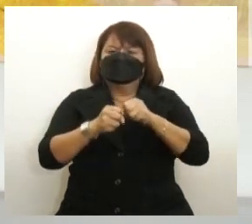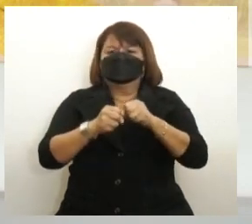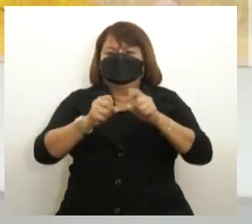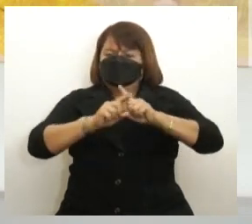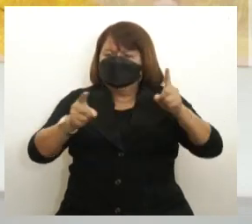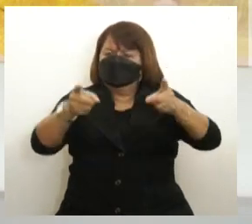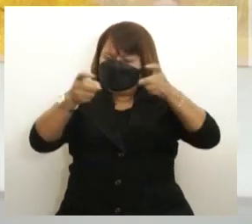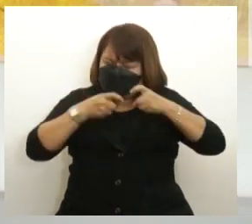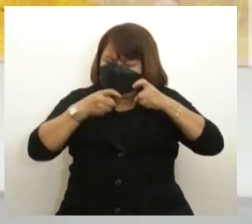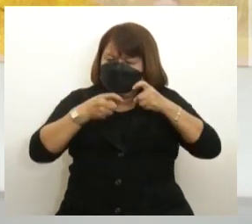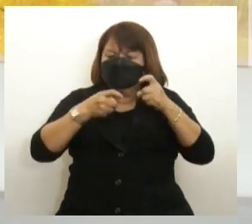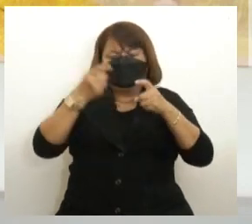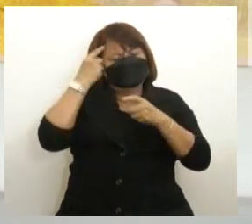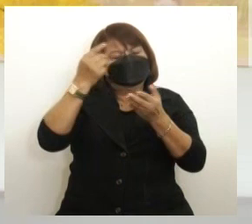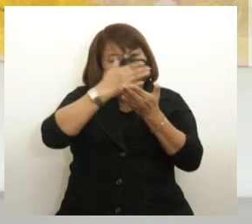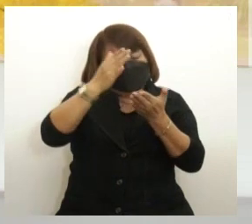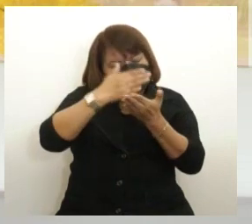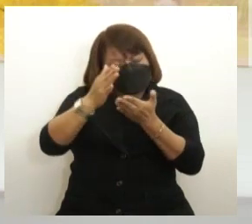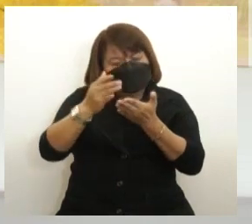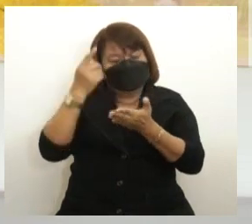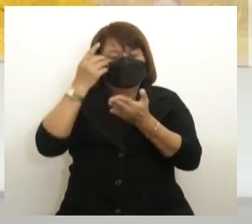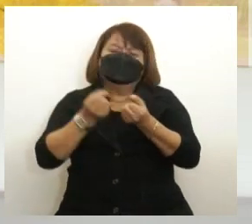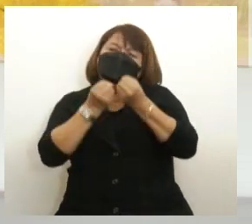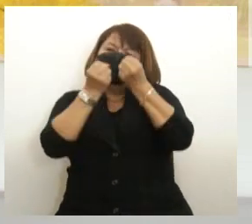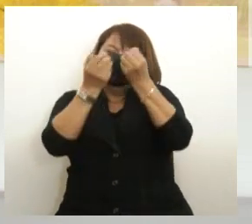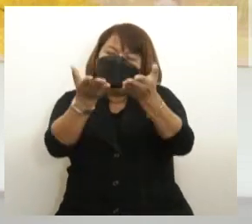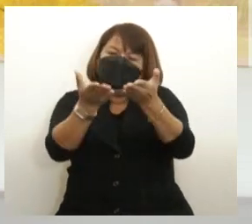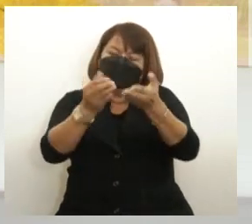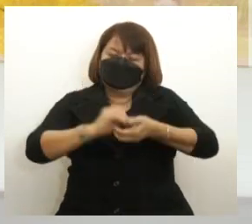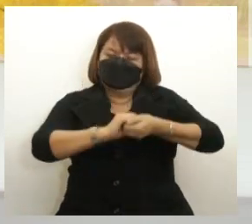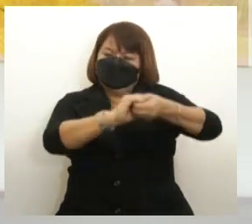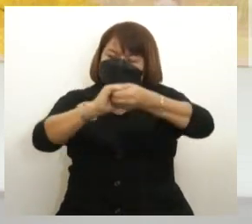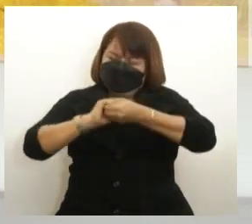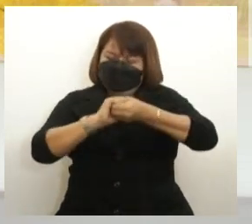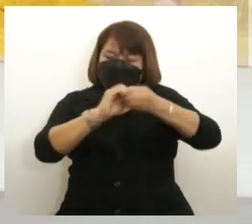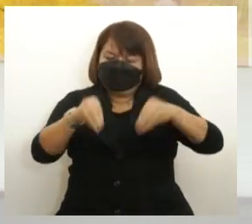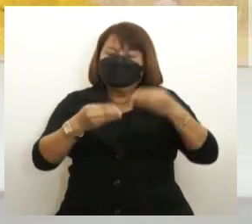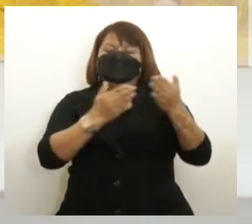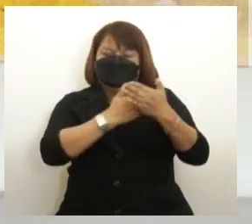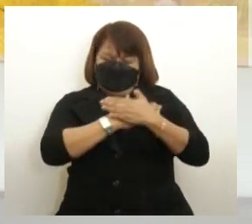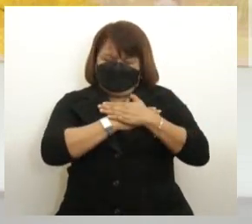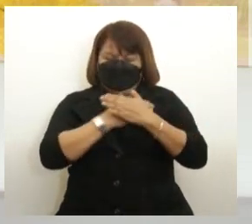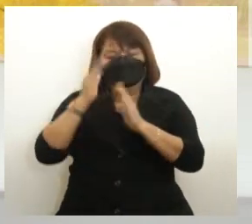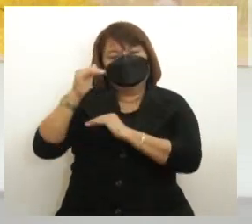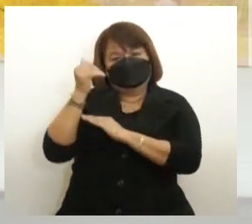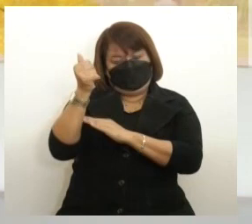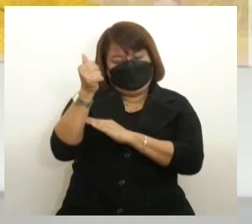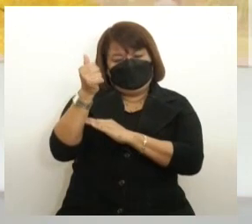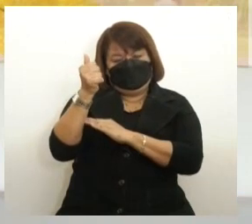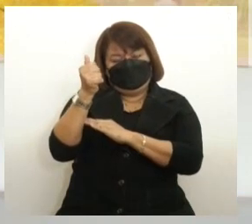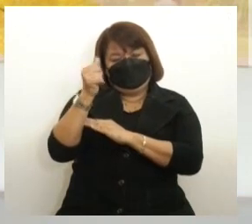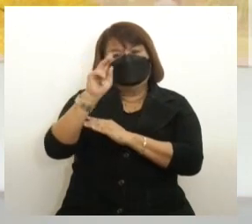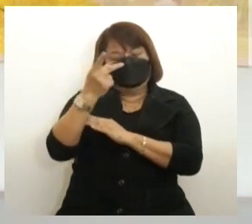แบ่งปันคิดที่จะเสียสละและร่วมมือกันและให้ความรักความปรารถนาดีต่อกันเนี่ยผมคิด